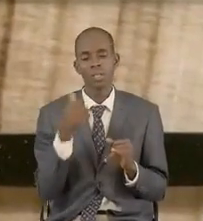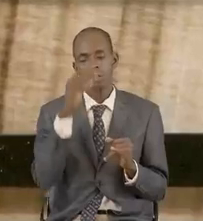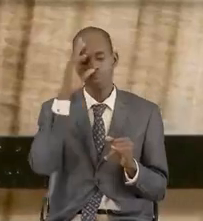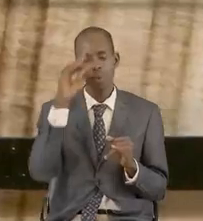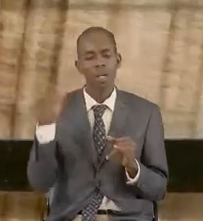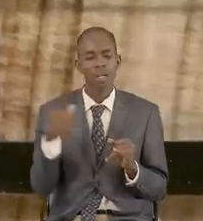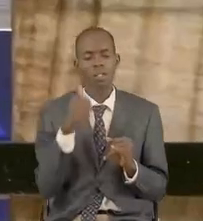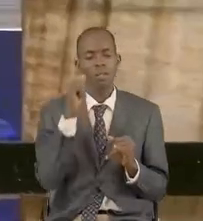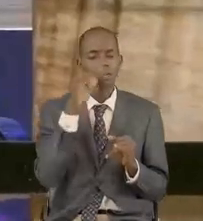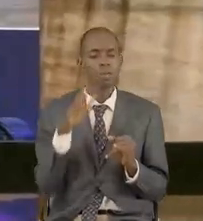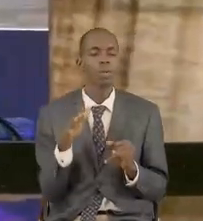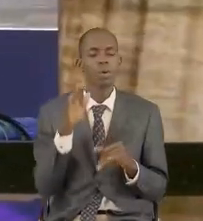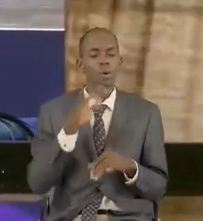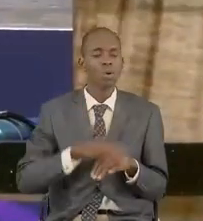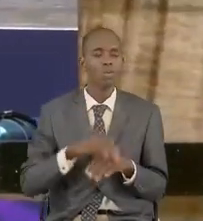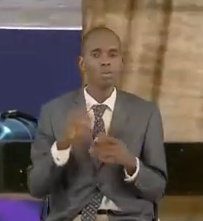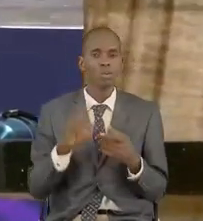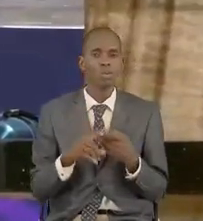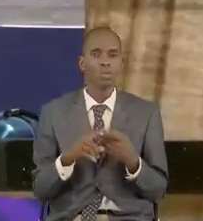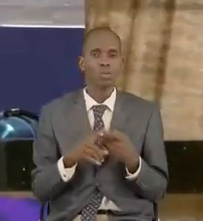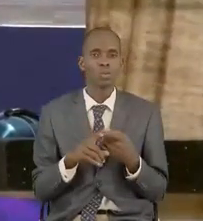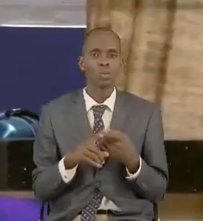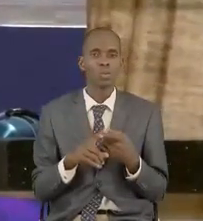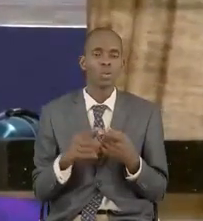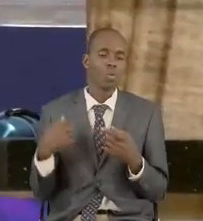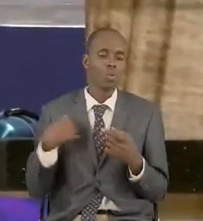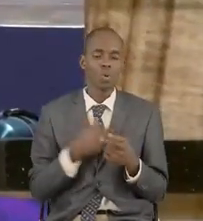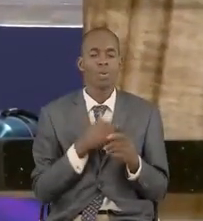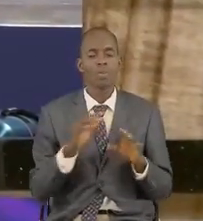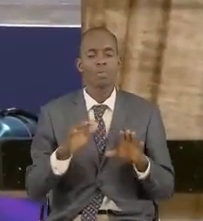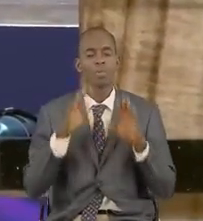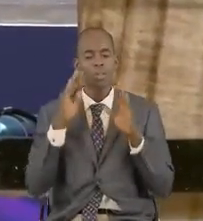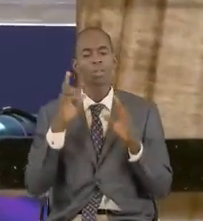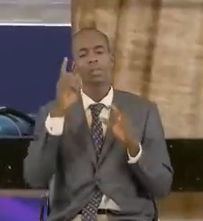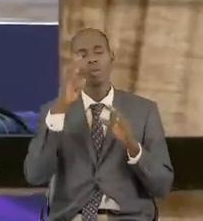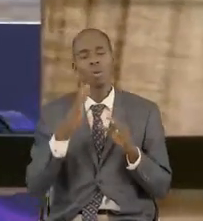pour craindre un homme plus que du oublier les gens là